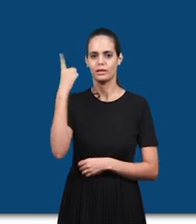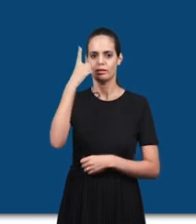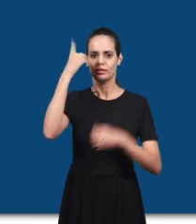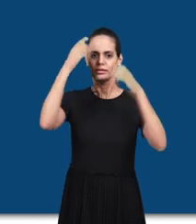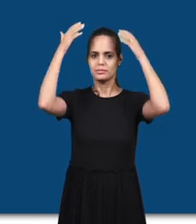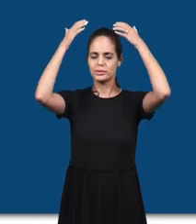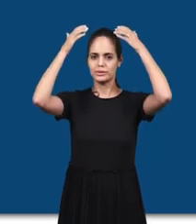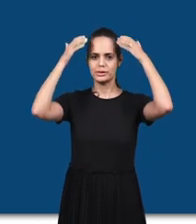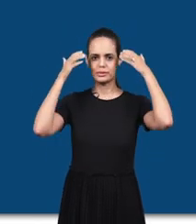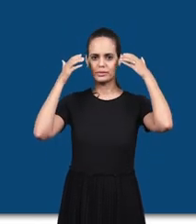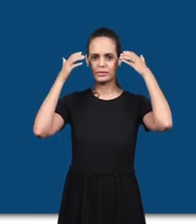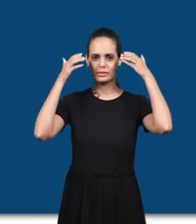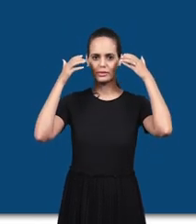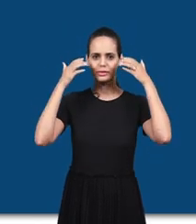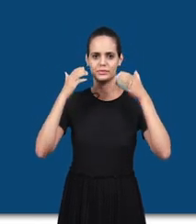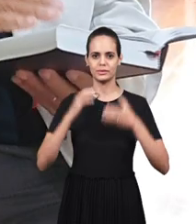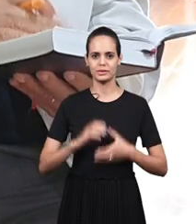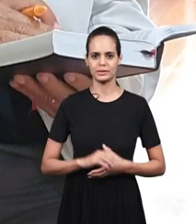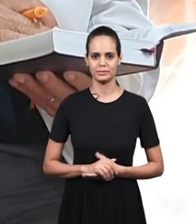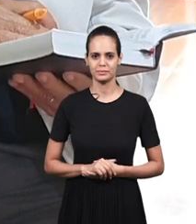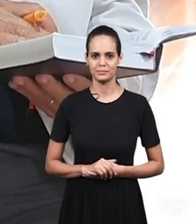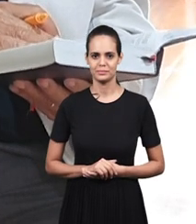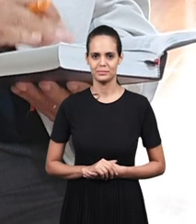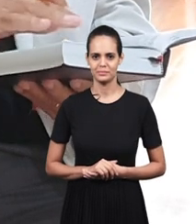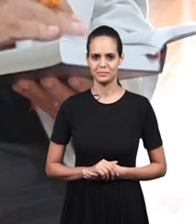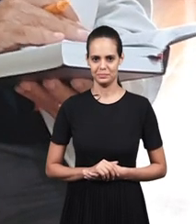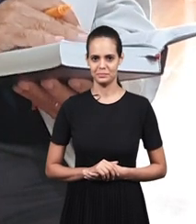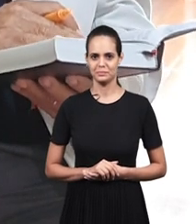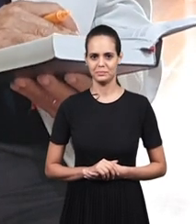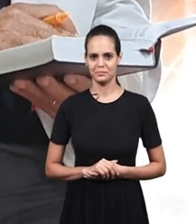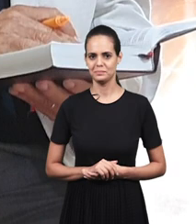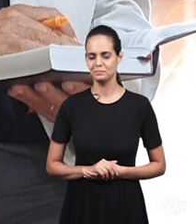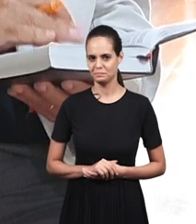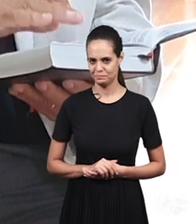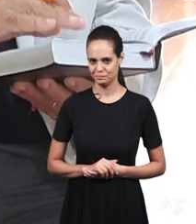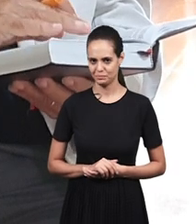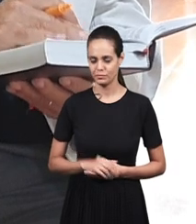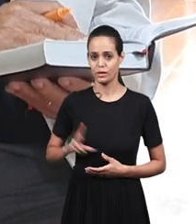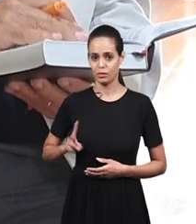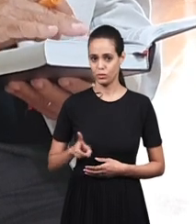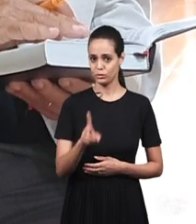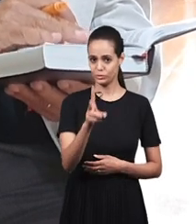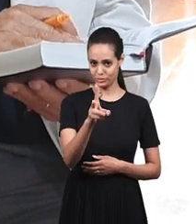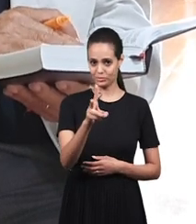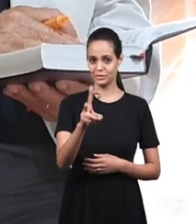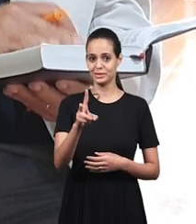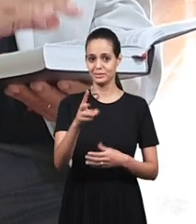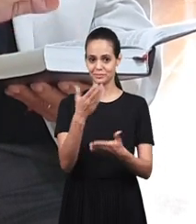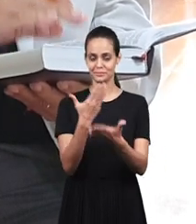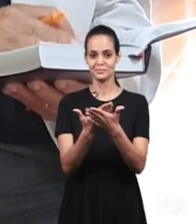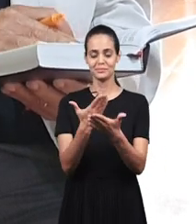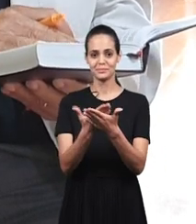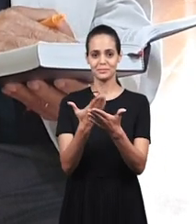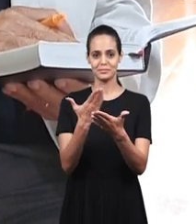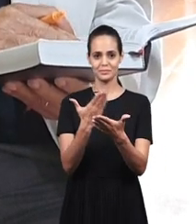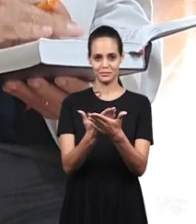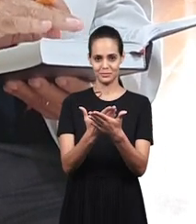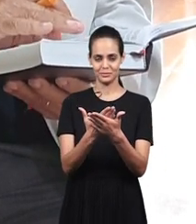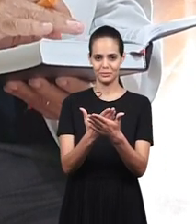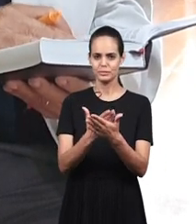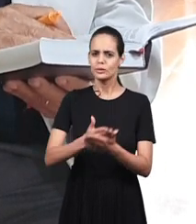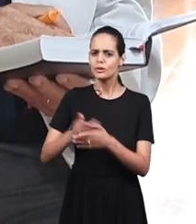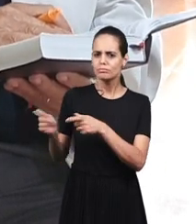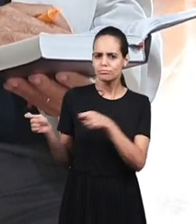libérateur, Samuel le sacrificateur et David le roi. Mes frères et sœurs, voici la beauté, la richesse de